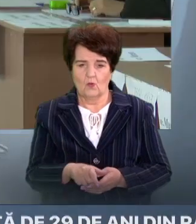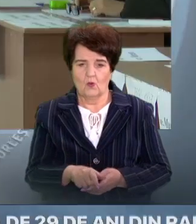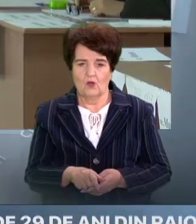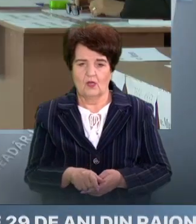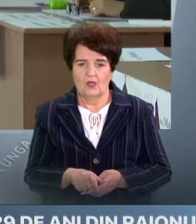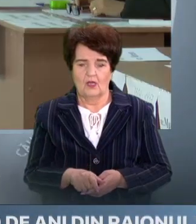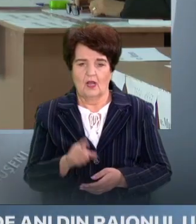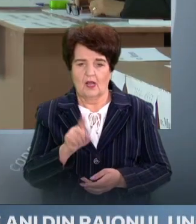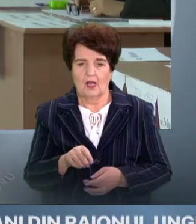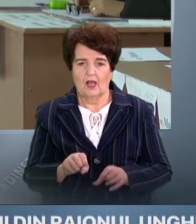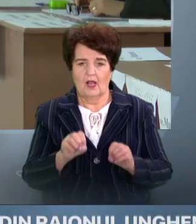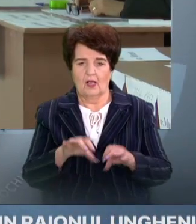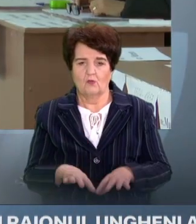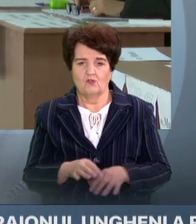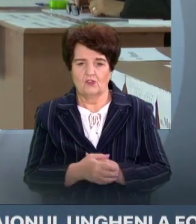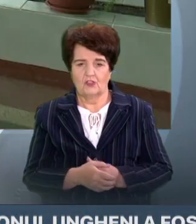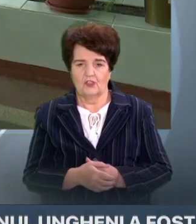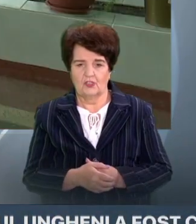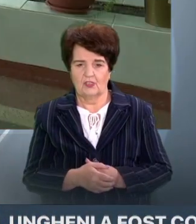a reușit